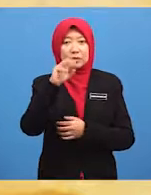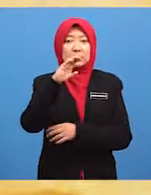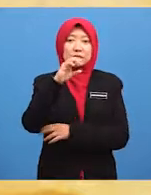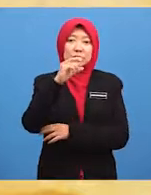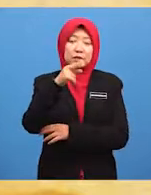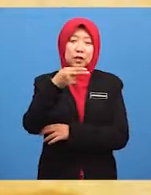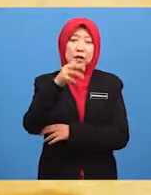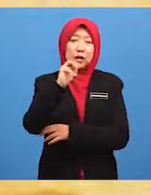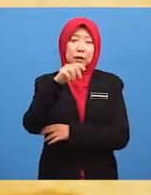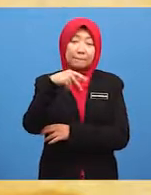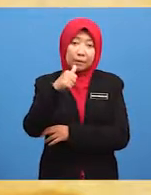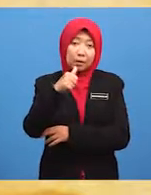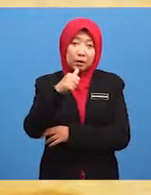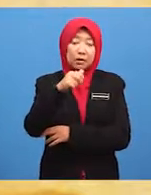Champa,